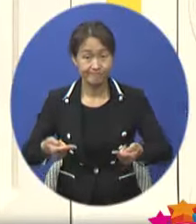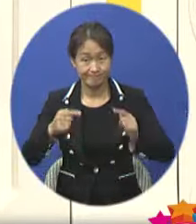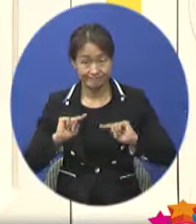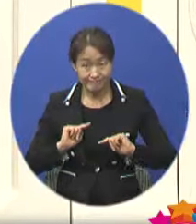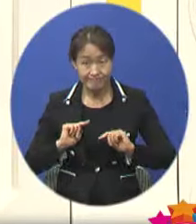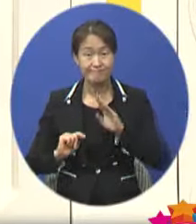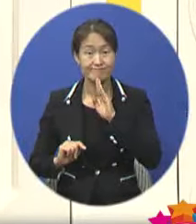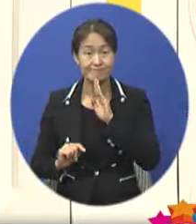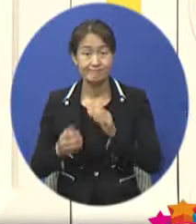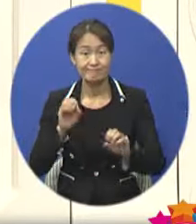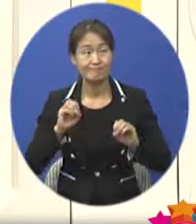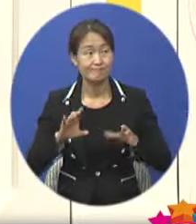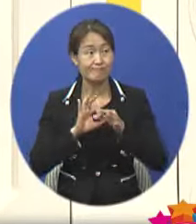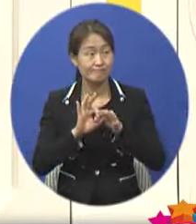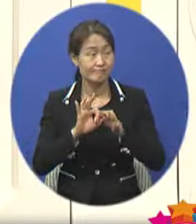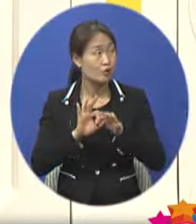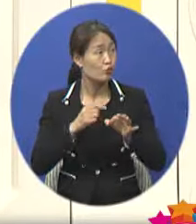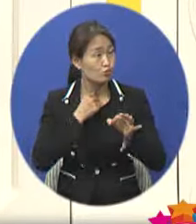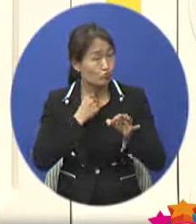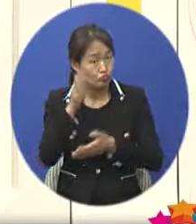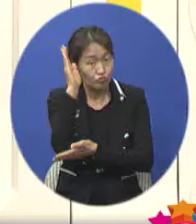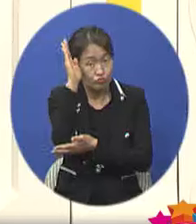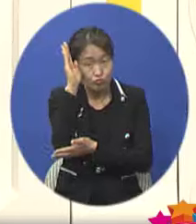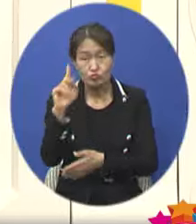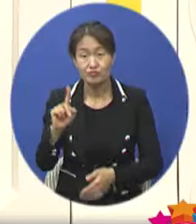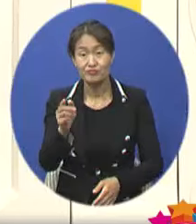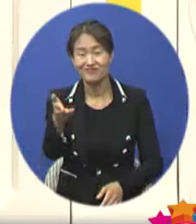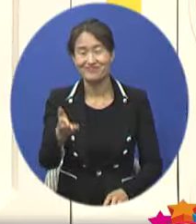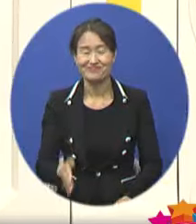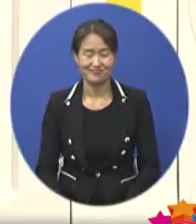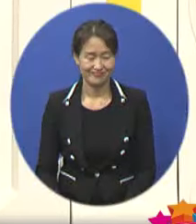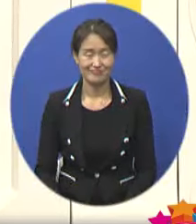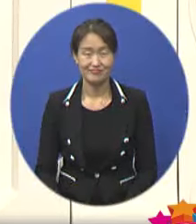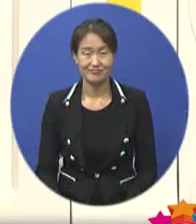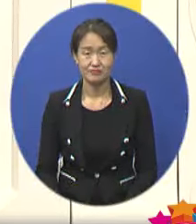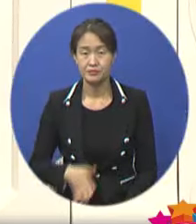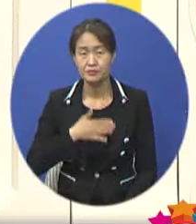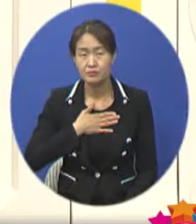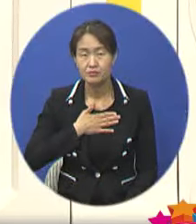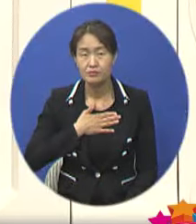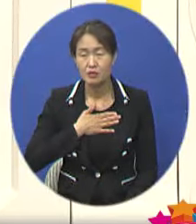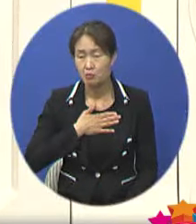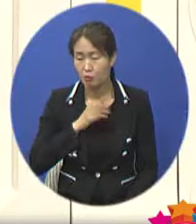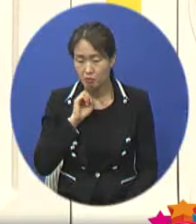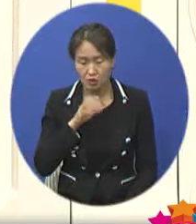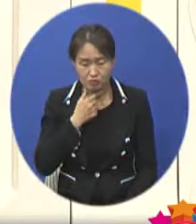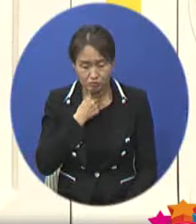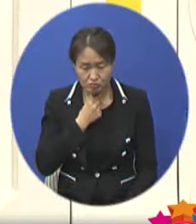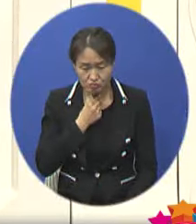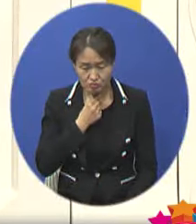예. 어, 방송을 통해서 꼭 하고 싶은 말씀 있으시면 한 말씀 하시죠. 제가